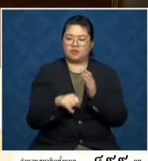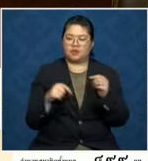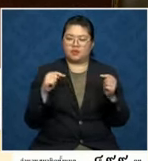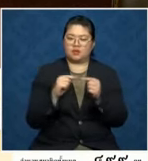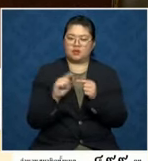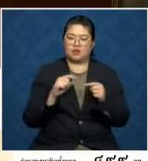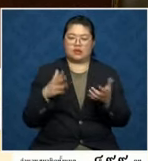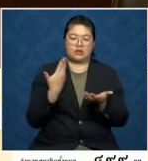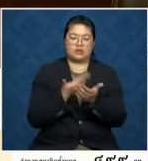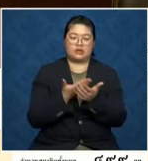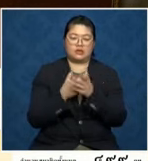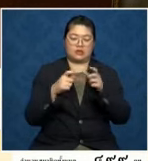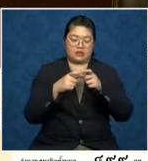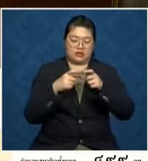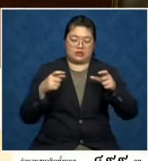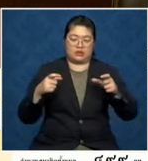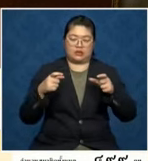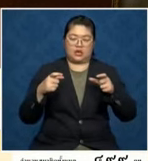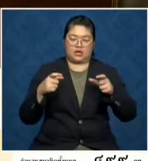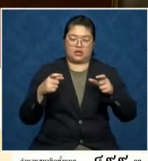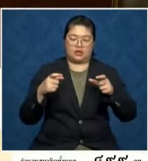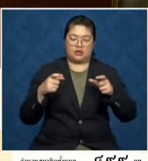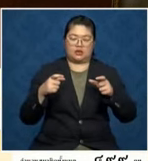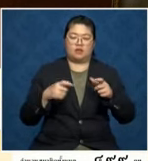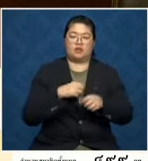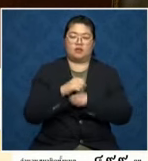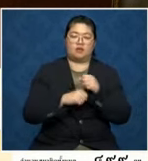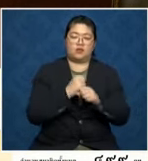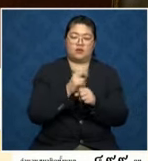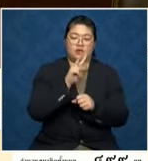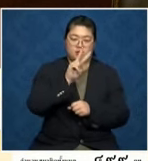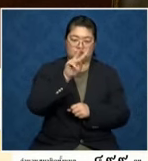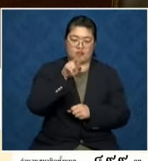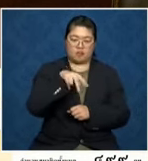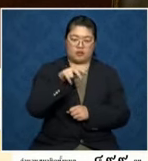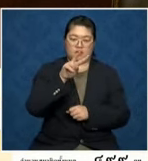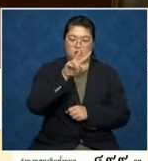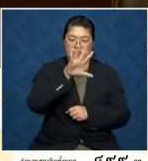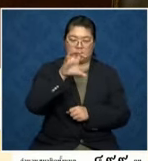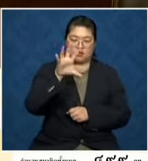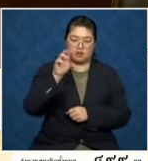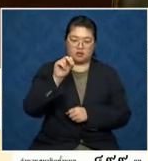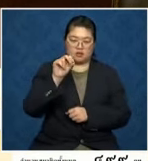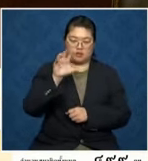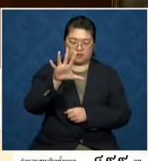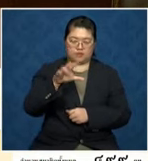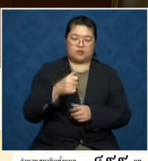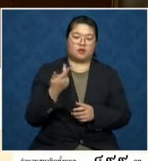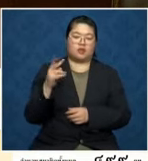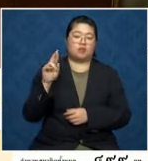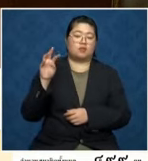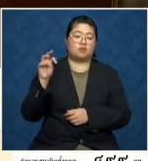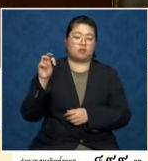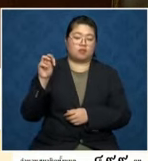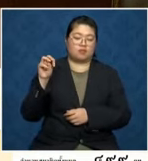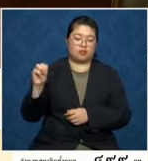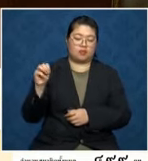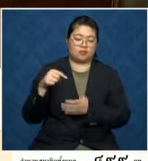ช้เช็คพ.ศ. 2535พ.ศ.นะครับซึ่งคณะรัฐมนตรีเป็นผู้เสนอน